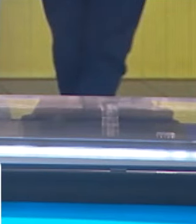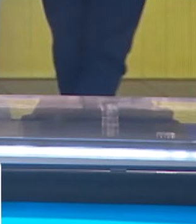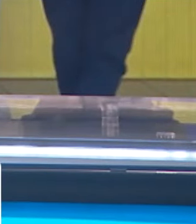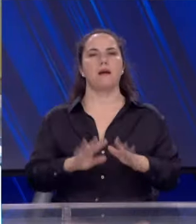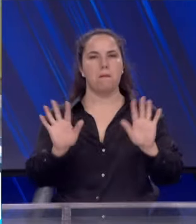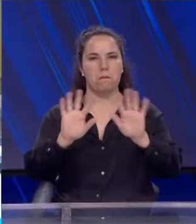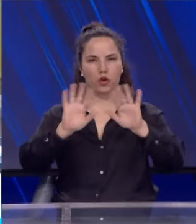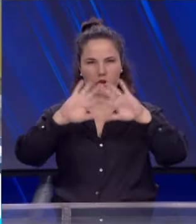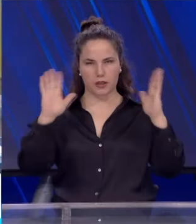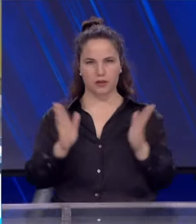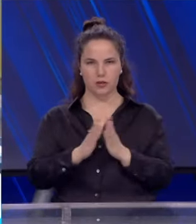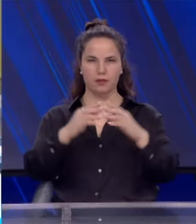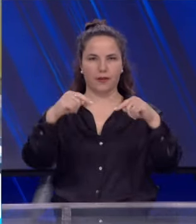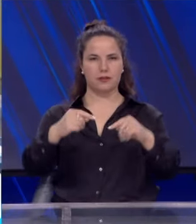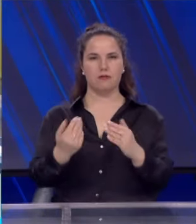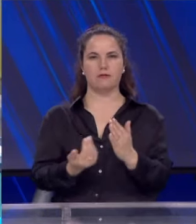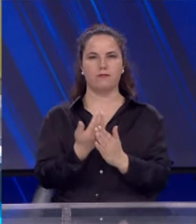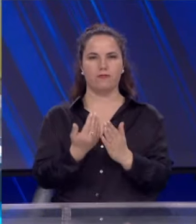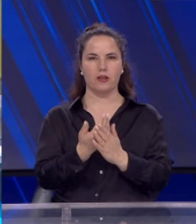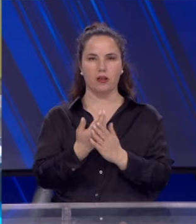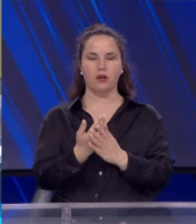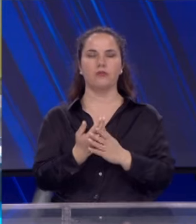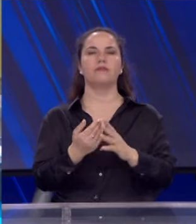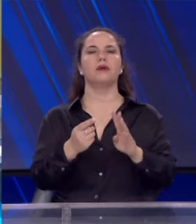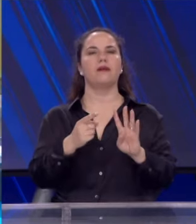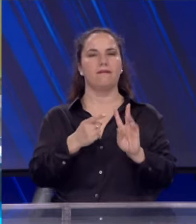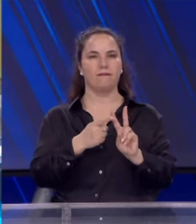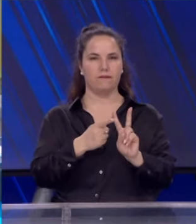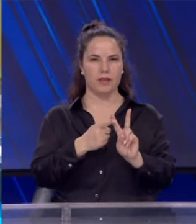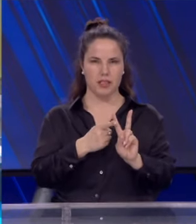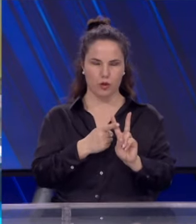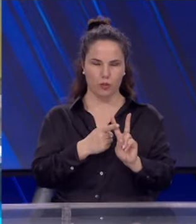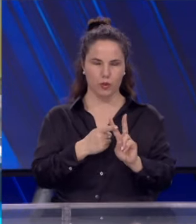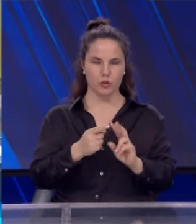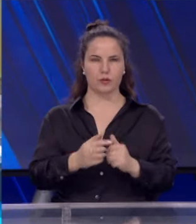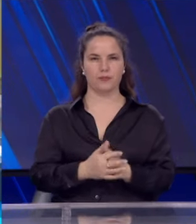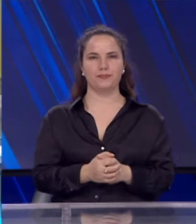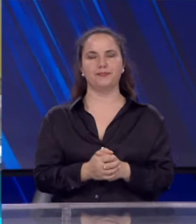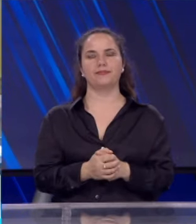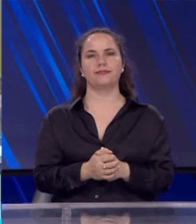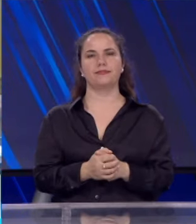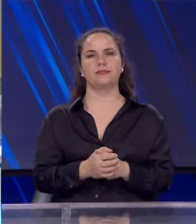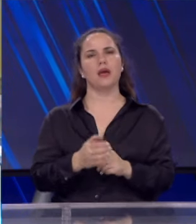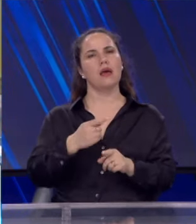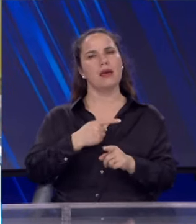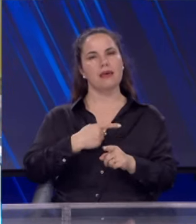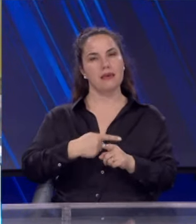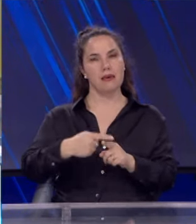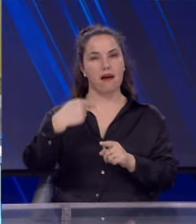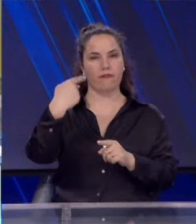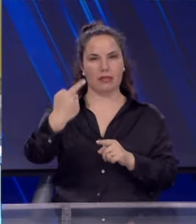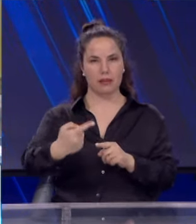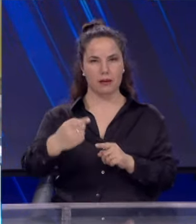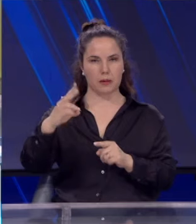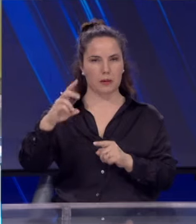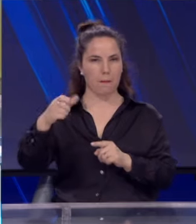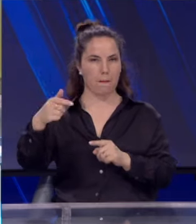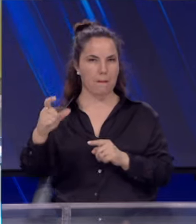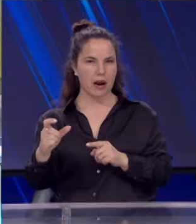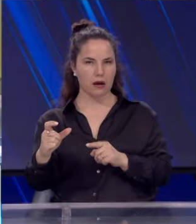Përshëndetje të gjithë, do të jemi së bashku me lajmet e drekës këtu në televizionin kombëtar Vision Plus. Javën që vjen të martën, pritet